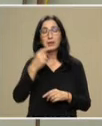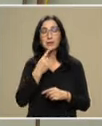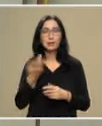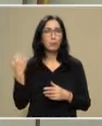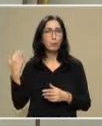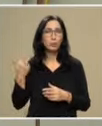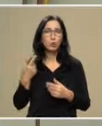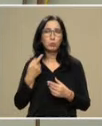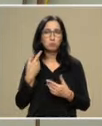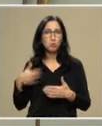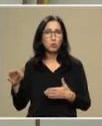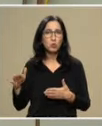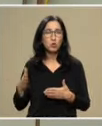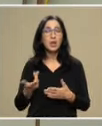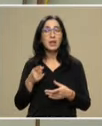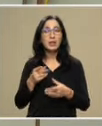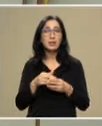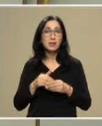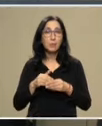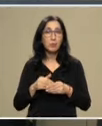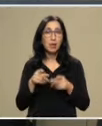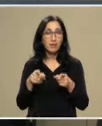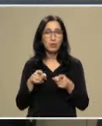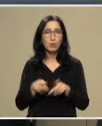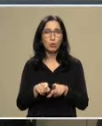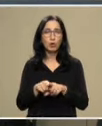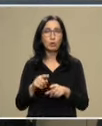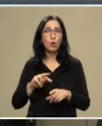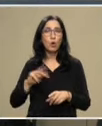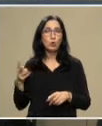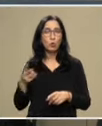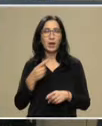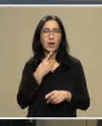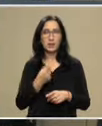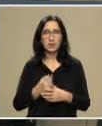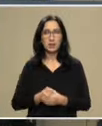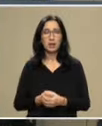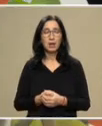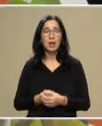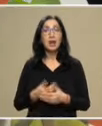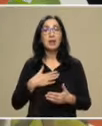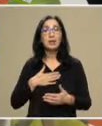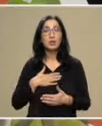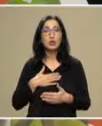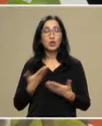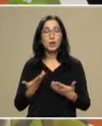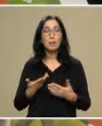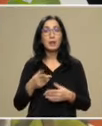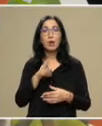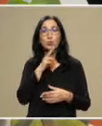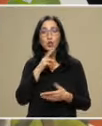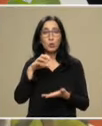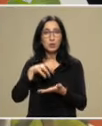е по-скоро чужд и те се запознават с него като чужд език. Разчитаме на